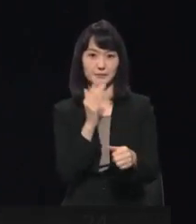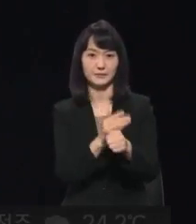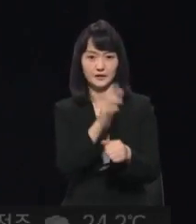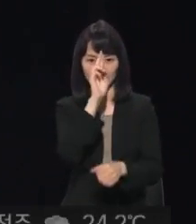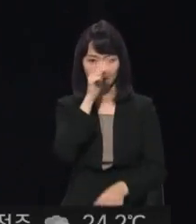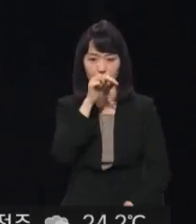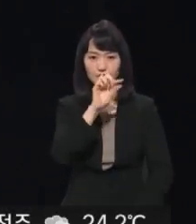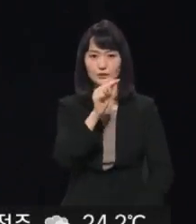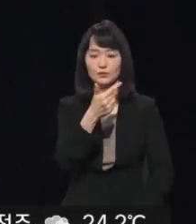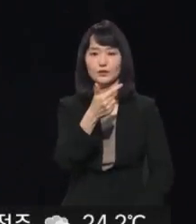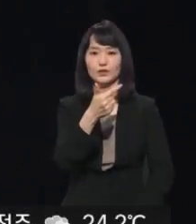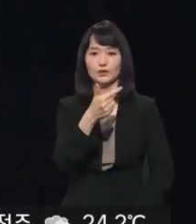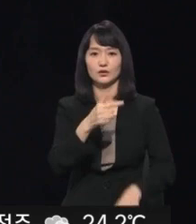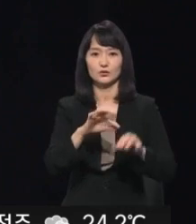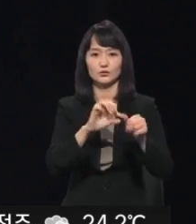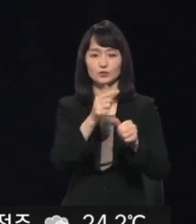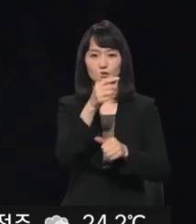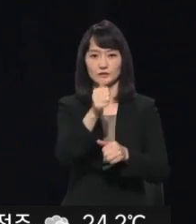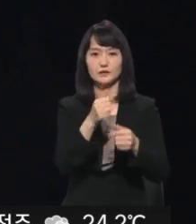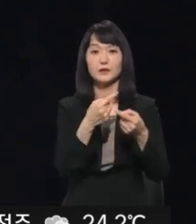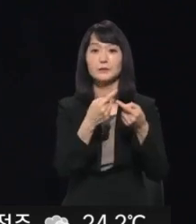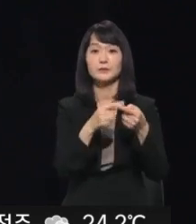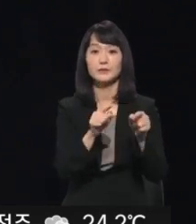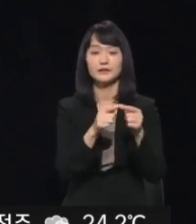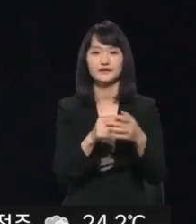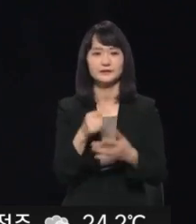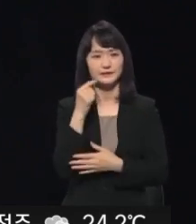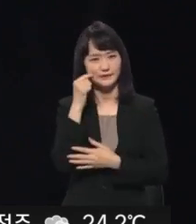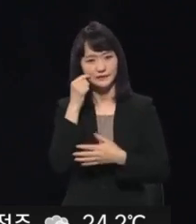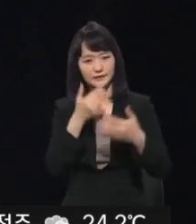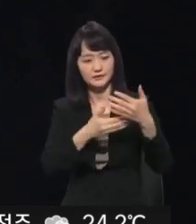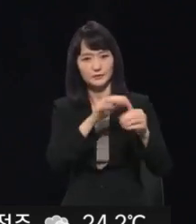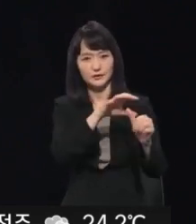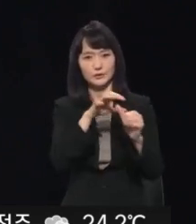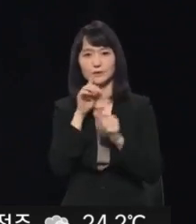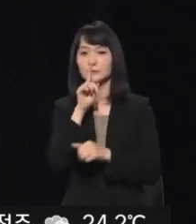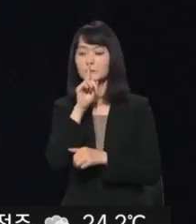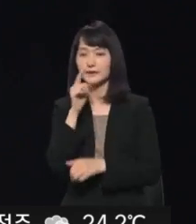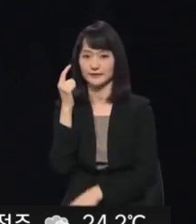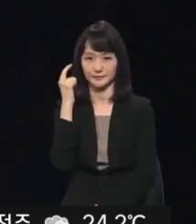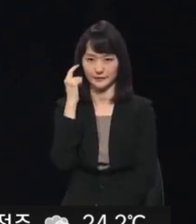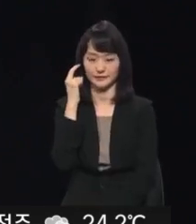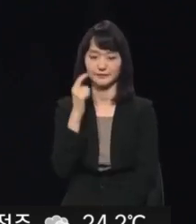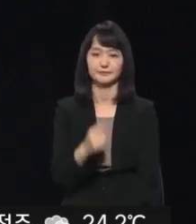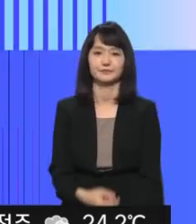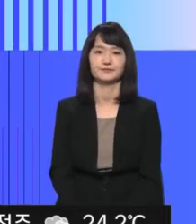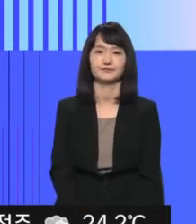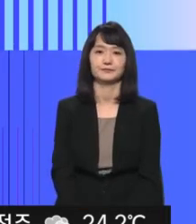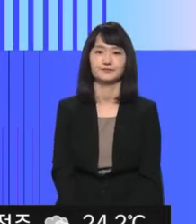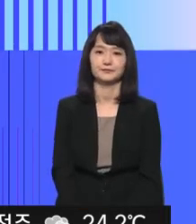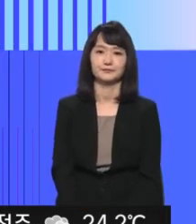평가 안되요 어 이렇게 드라마도 같이 차용해서 얘기했는데 잠깐 들어보겠습니다